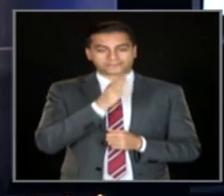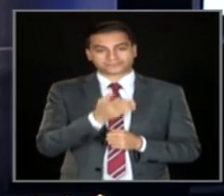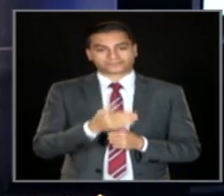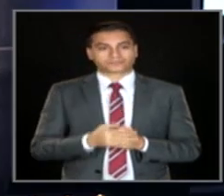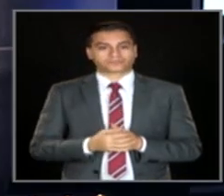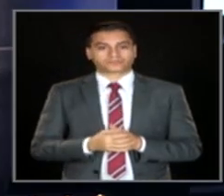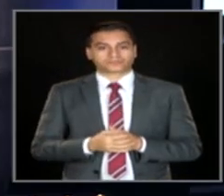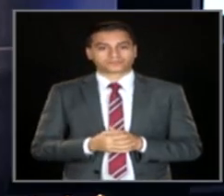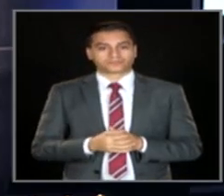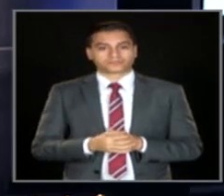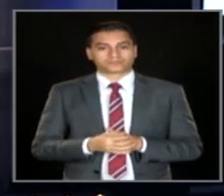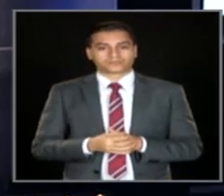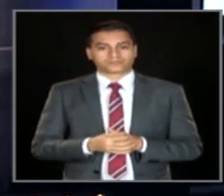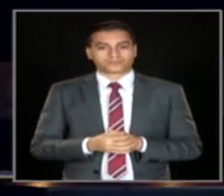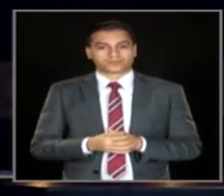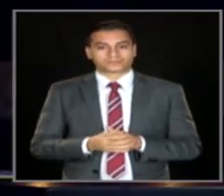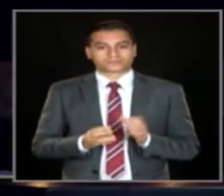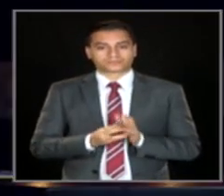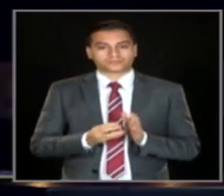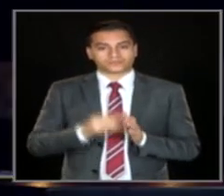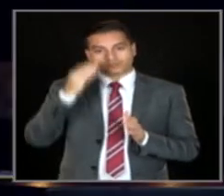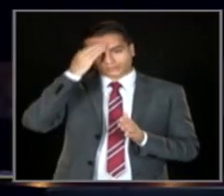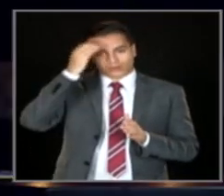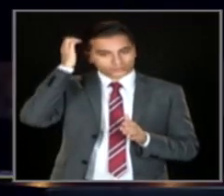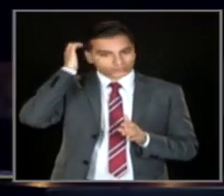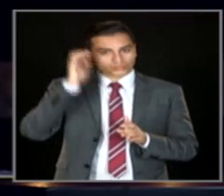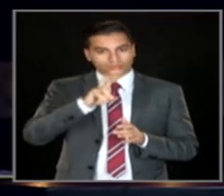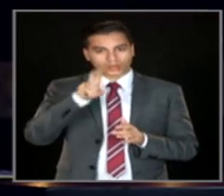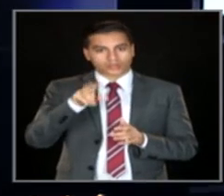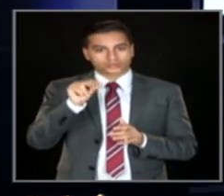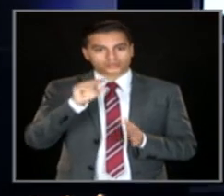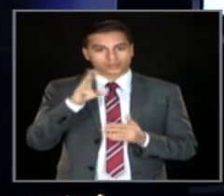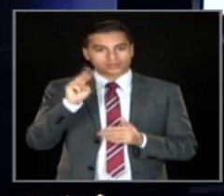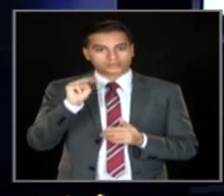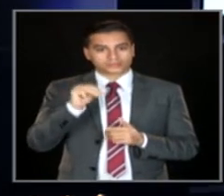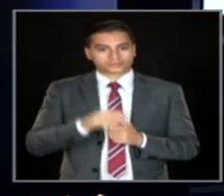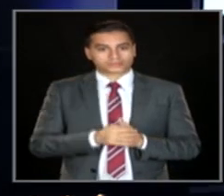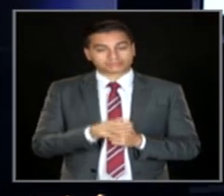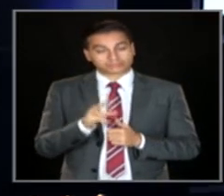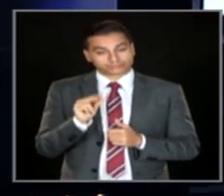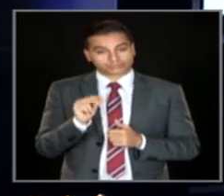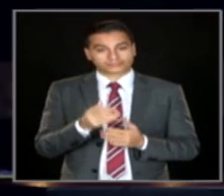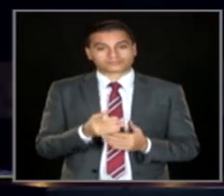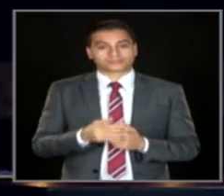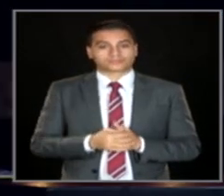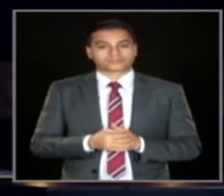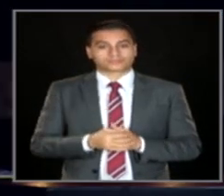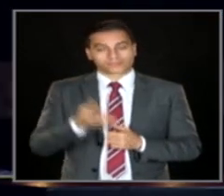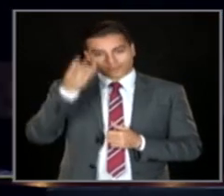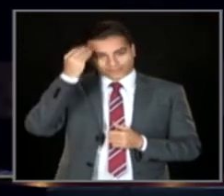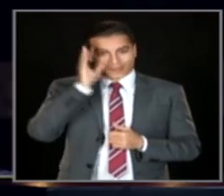علم، جامعة أسيوط، سؤال بعشرين نقطة ولا بتلاتين نقطة؟ عشرين. عشرين نقطة.